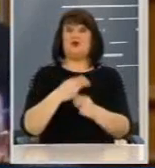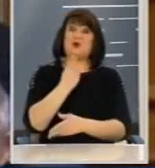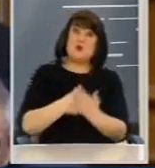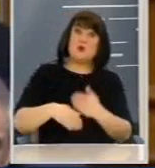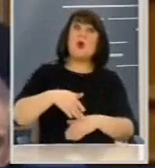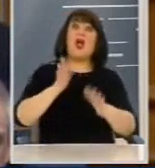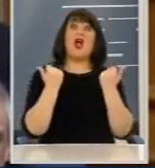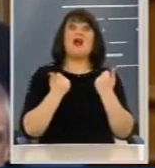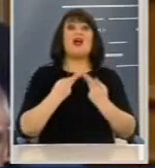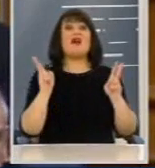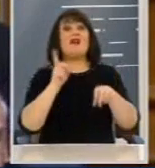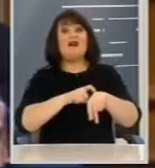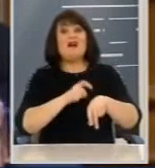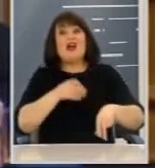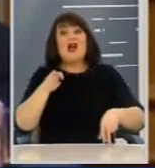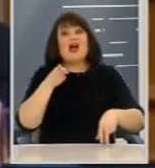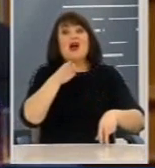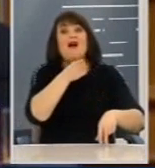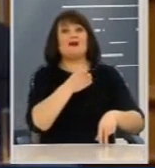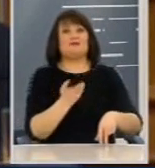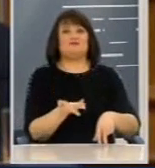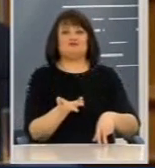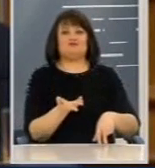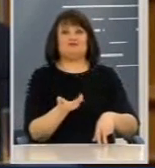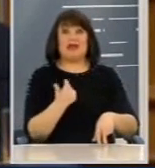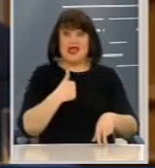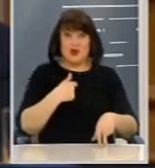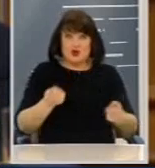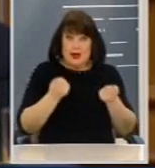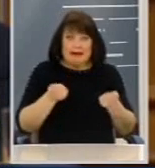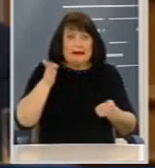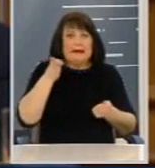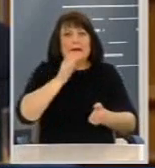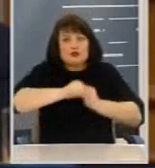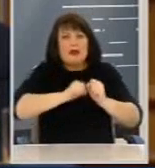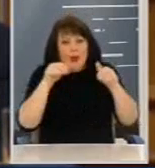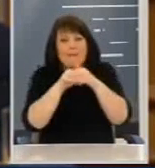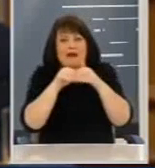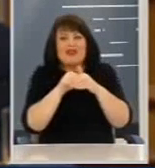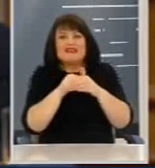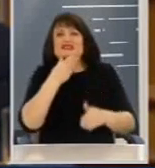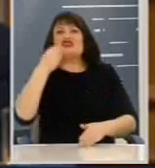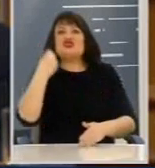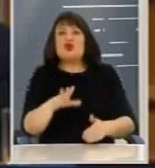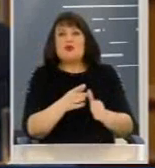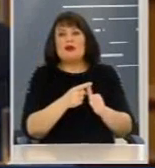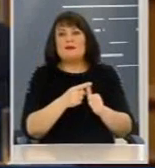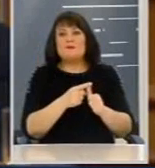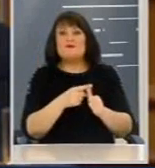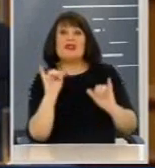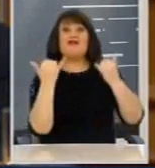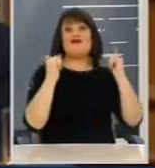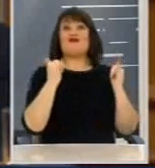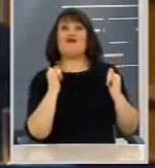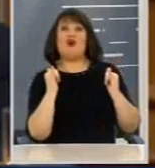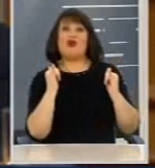εργάζεται και στον ελεύθερο του χρόνο για να φέρει επενδύσεις στην Ελλάδα. Όταν το κάνω εγώ, είναι είτε αθλειότητα διότι πάω βόλτα τα